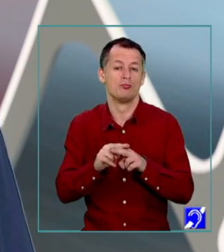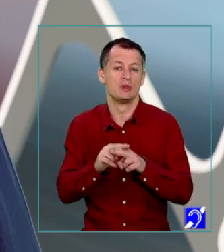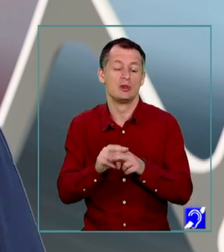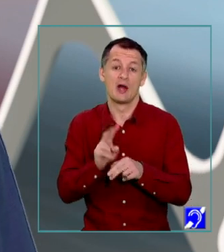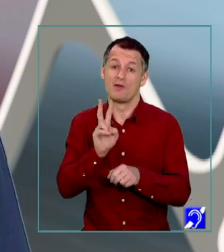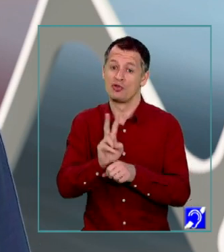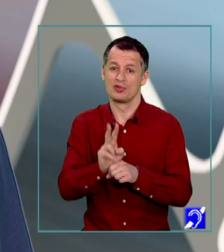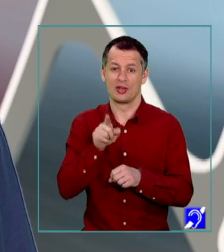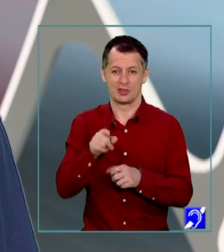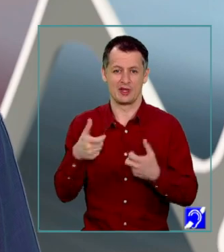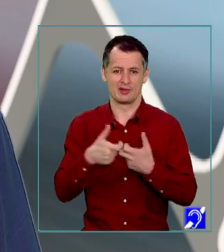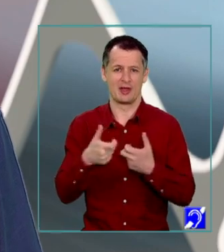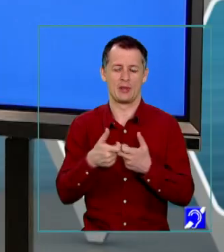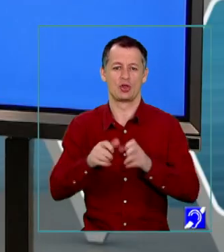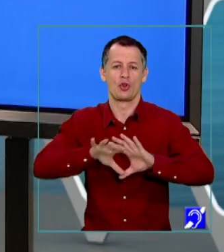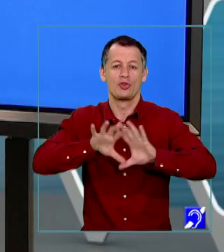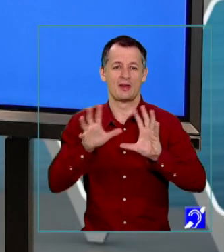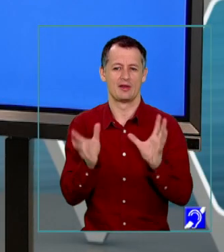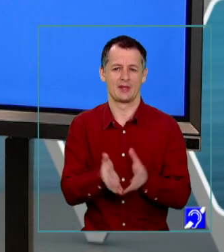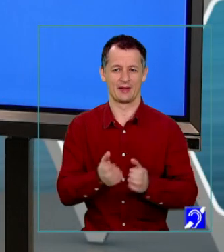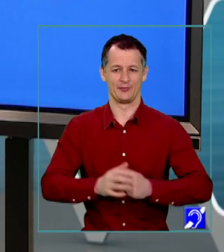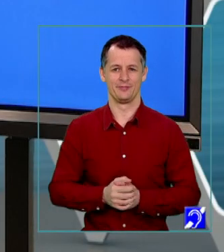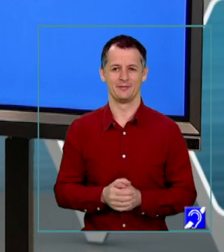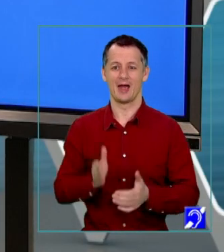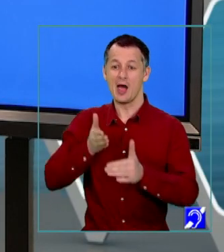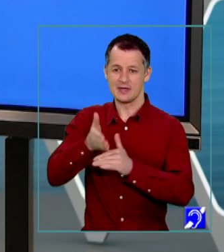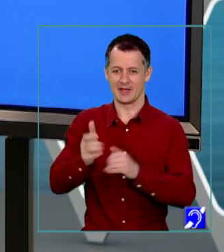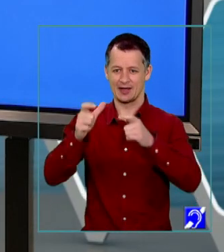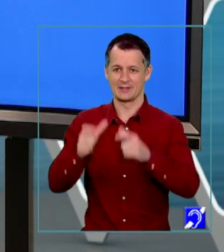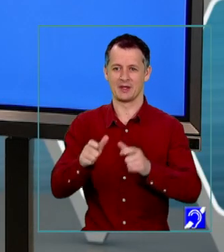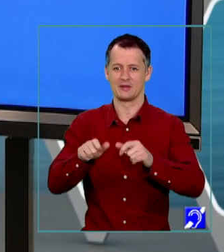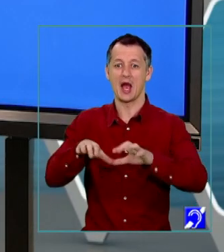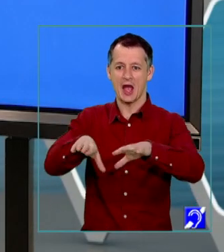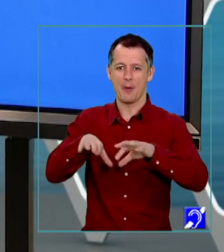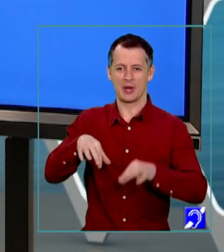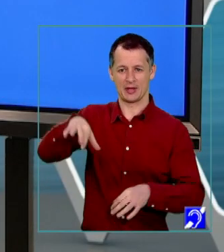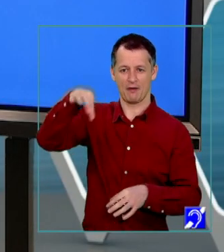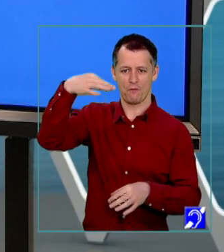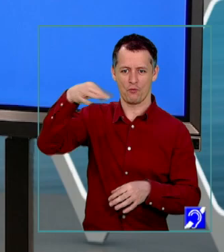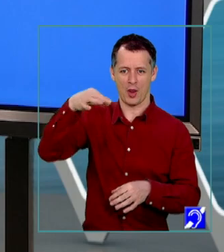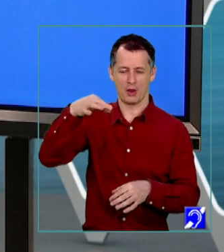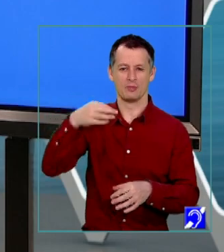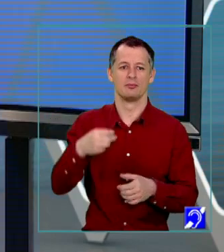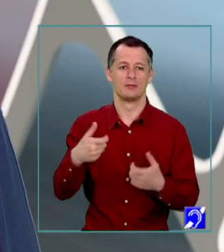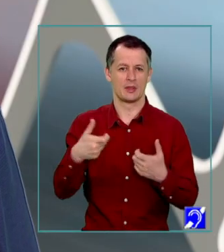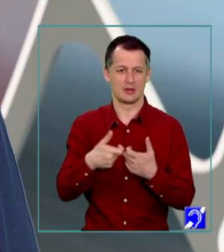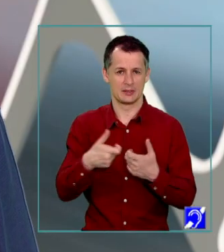examenul în totalitate. Ați intrat în sală, ați primit subiectele, vă alegeți cele